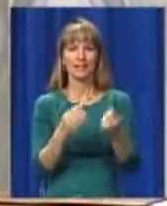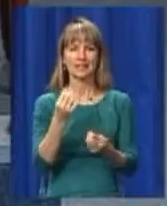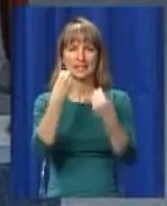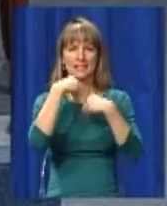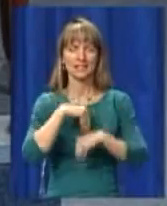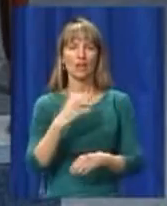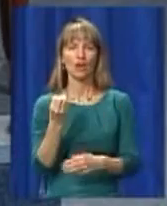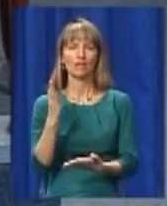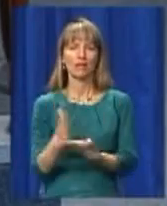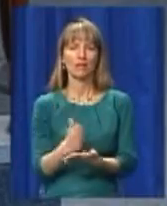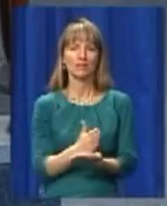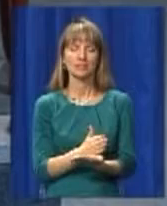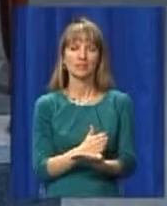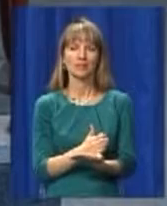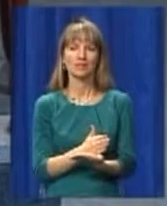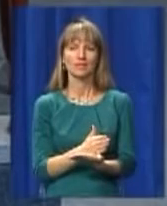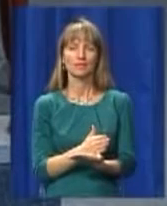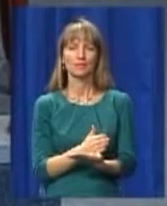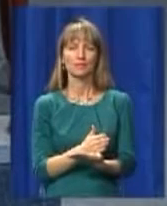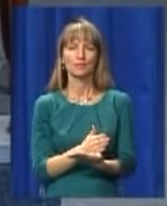ще нарізати, там,